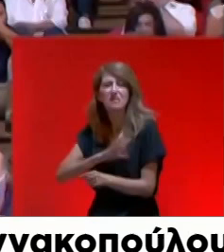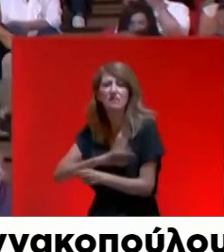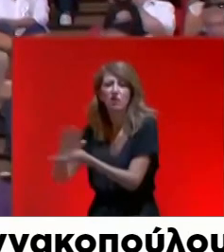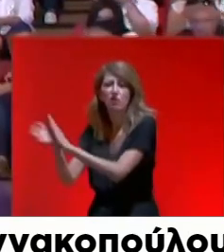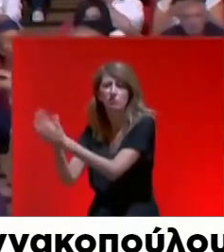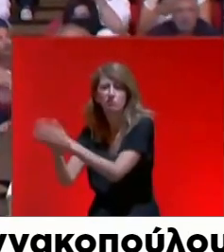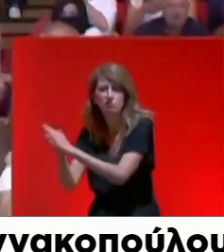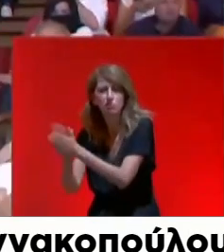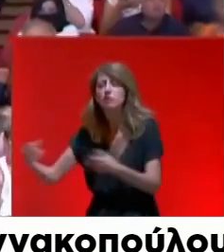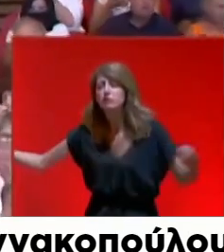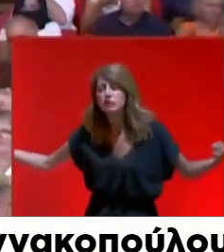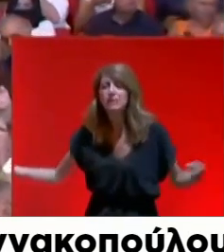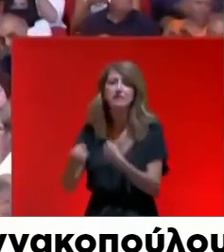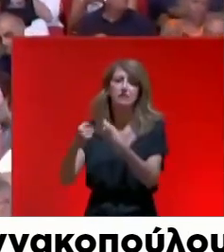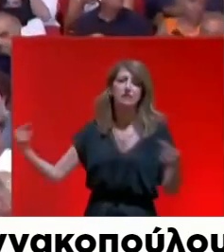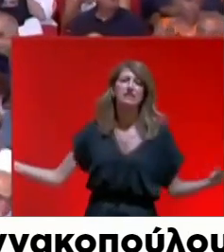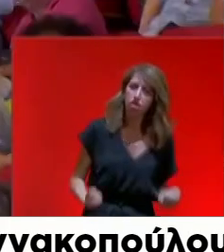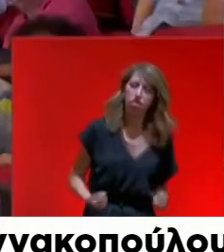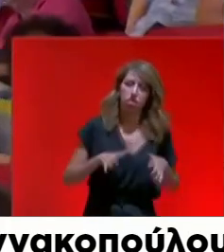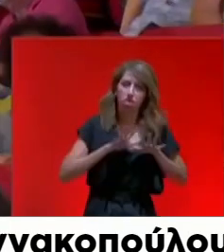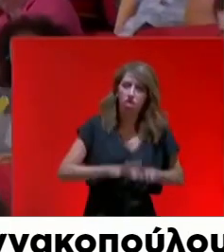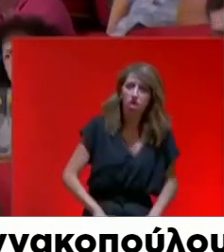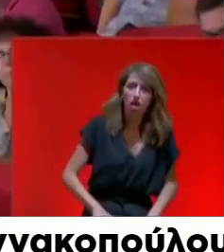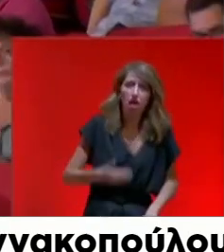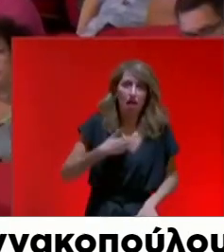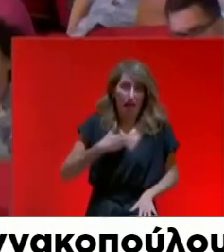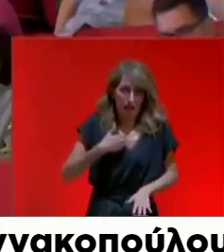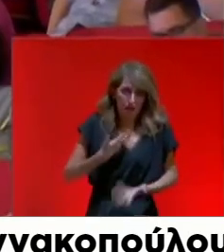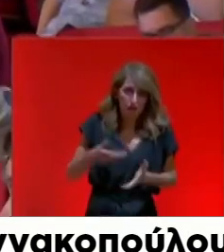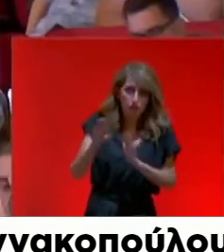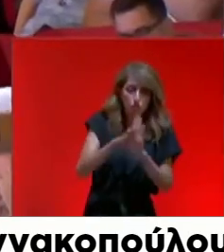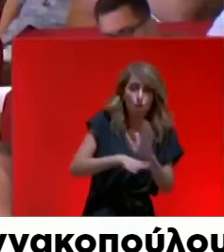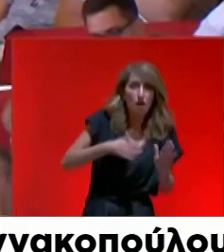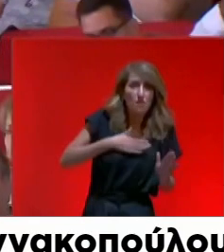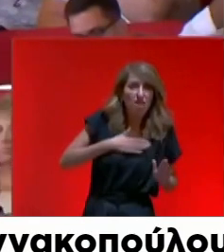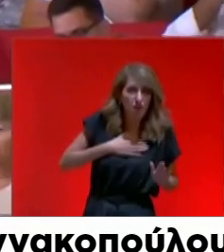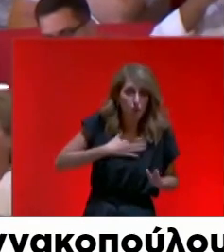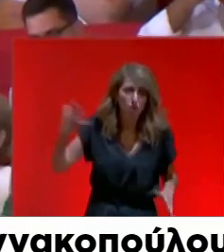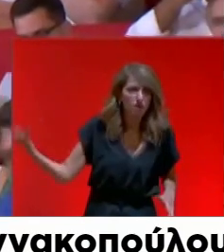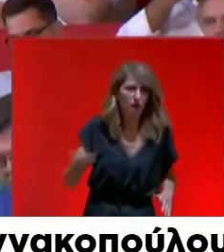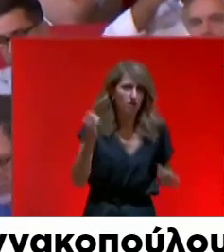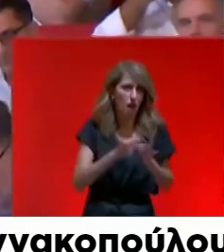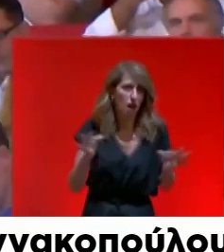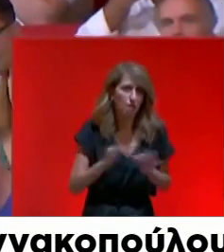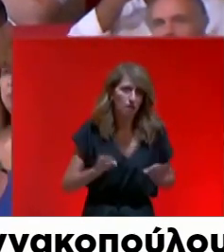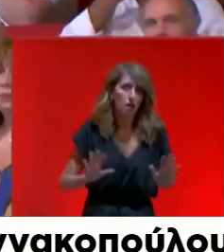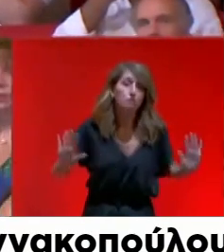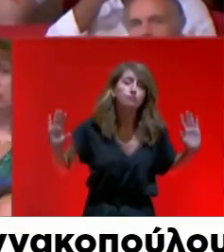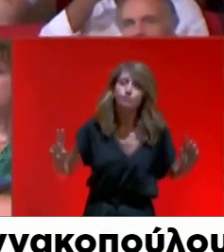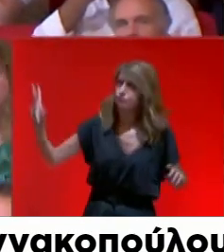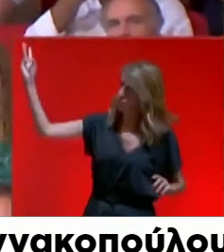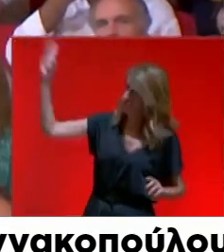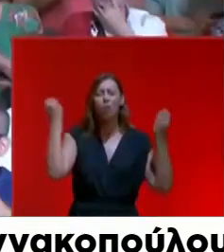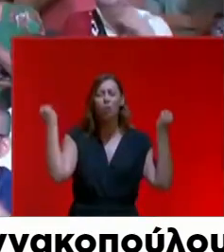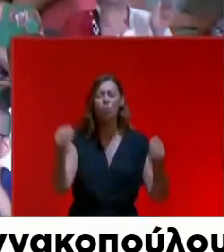έρθουν να ψηφίσουν, ποιο θα είναι? Ο πύχης, δηλαδή. Κοιτάξτε, καταλαβαίνετε ότι η τελευταία φορά που είχαμε την ανοιχτή